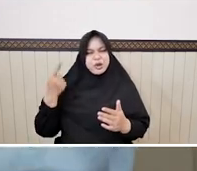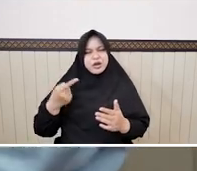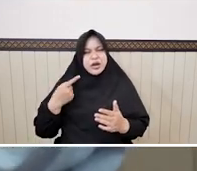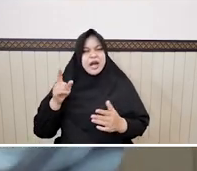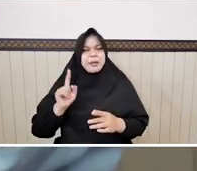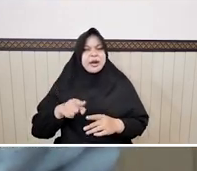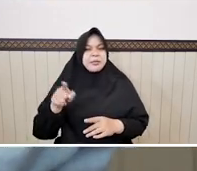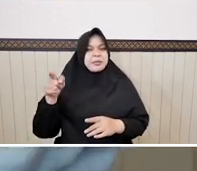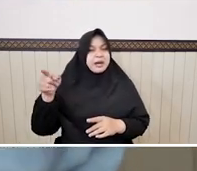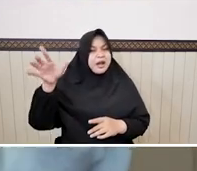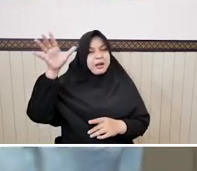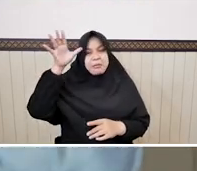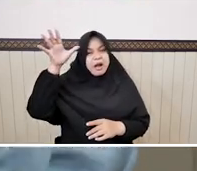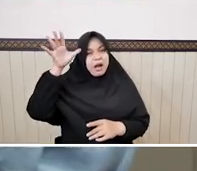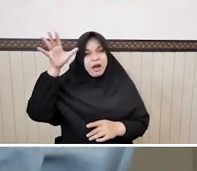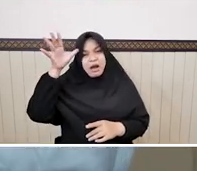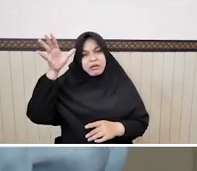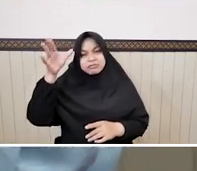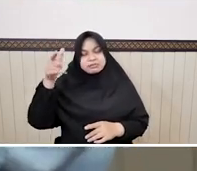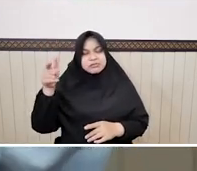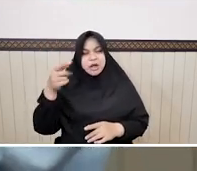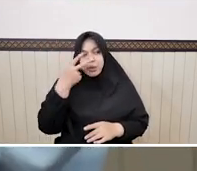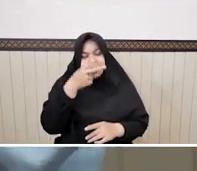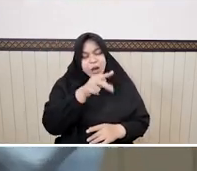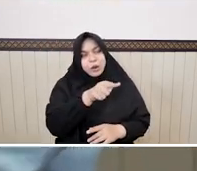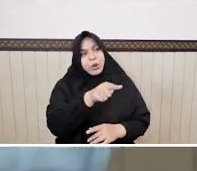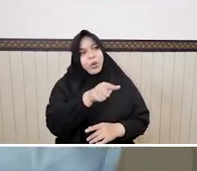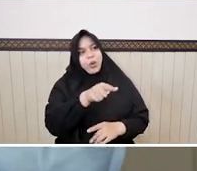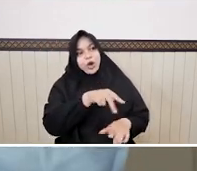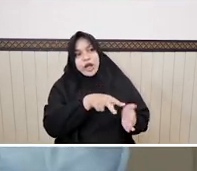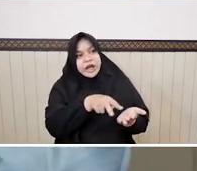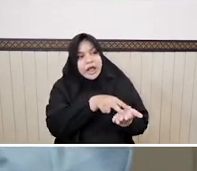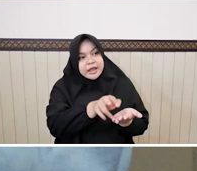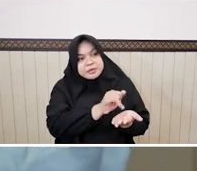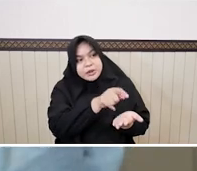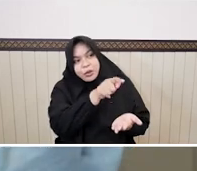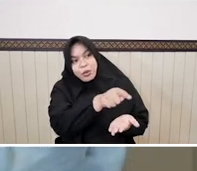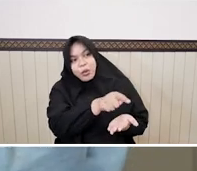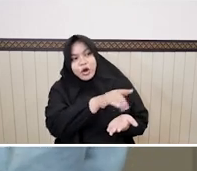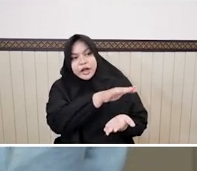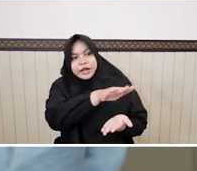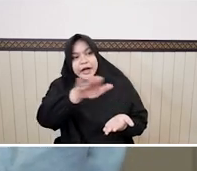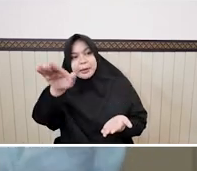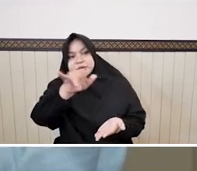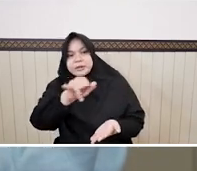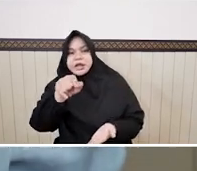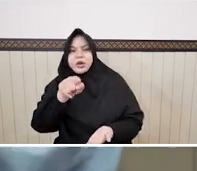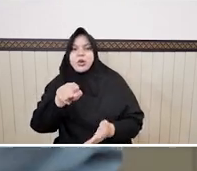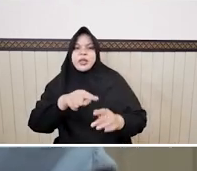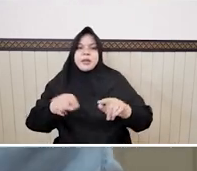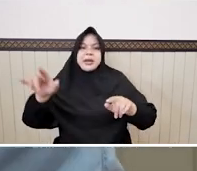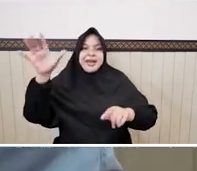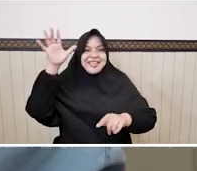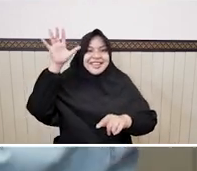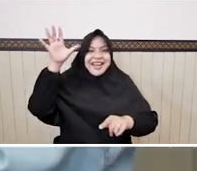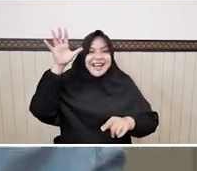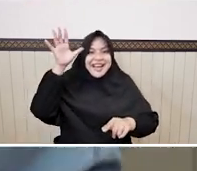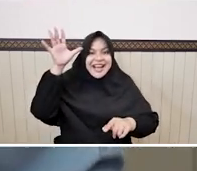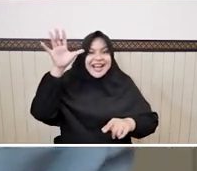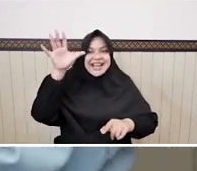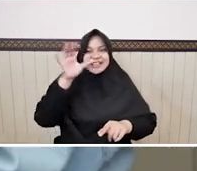mereka belum tentu paham mereka hanya melihat Oh Gading blok kayak begitu oh rem kayak begitu betul-betul tidak tahu